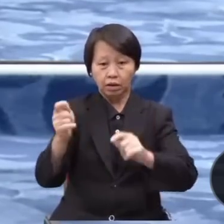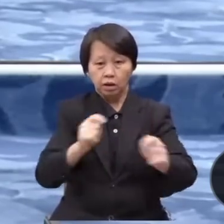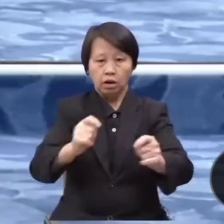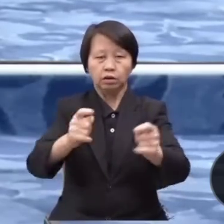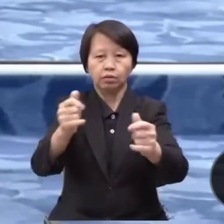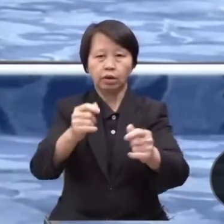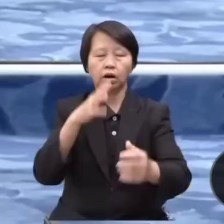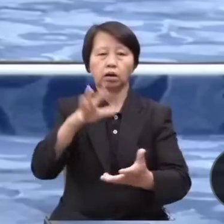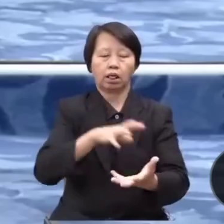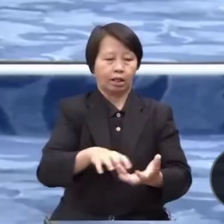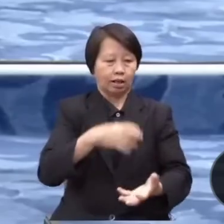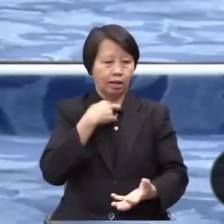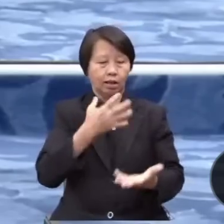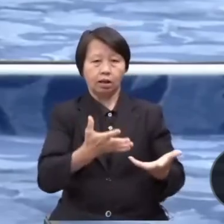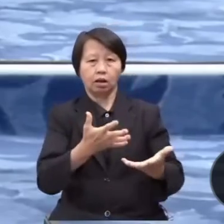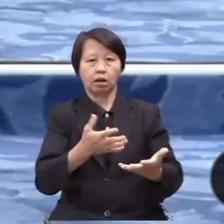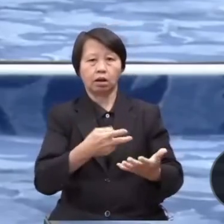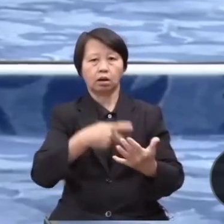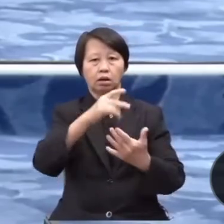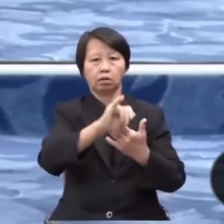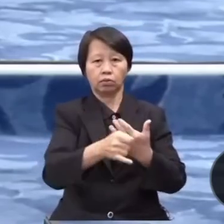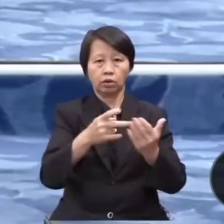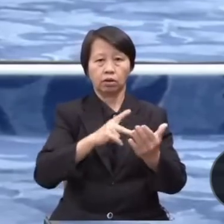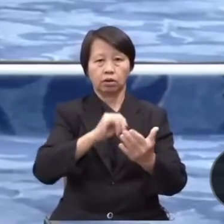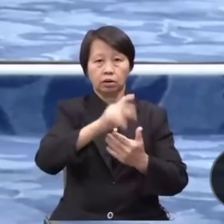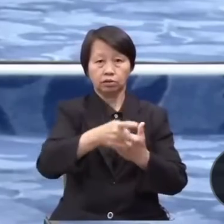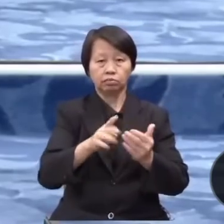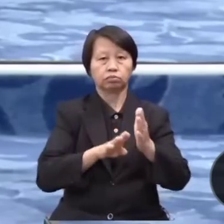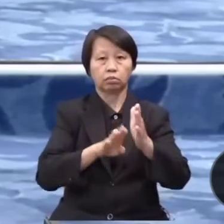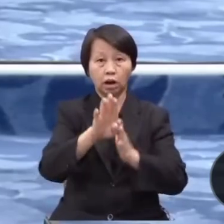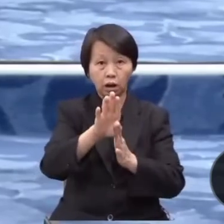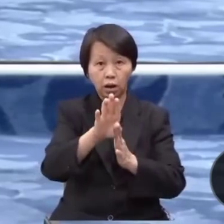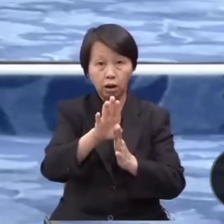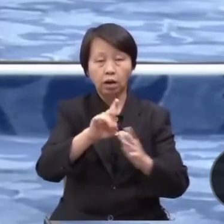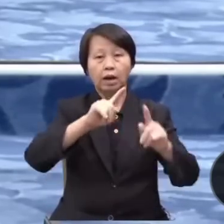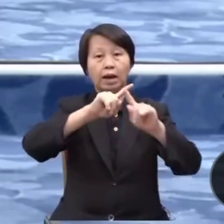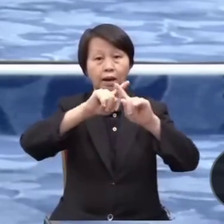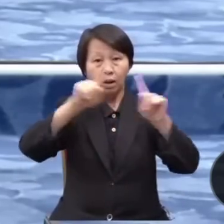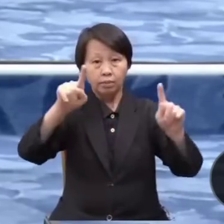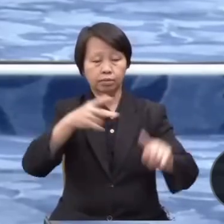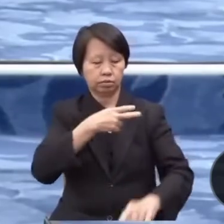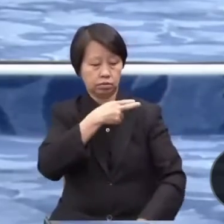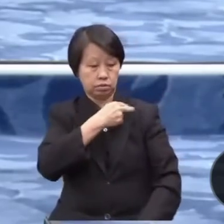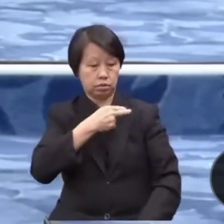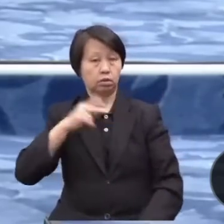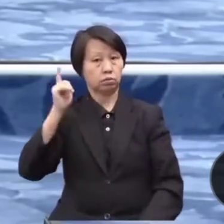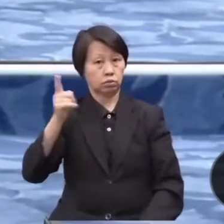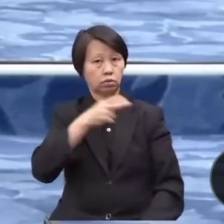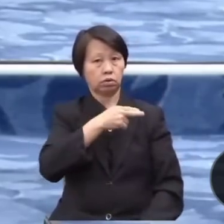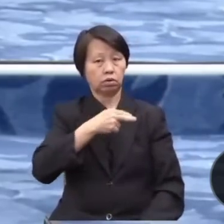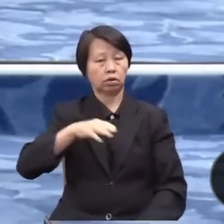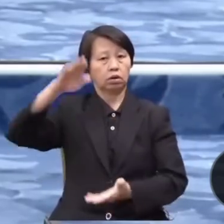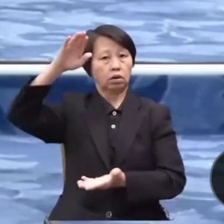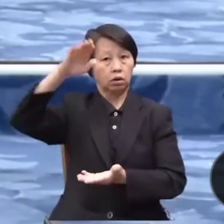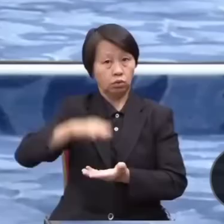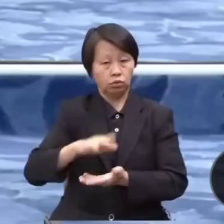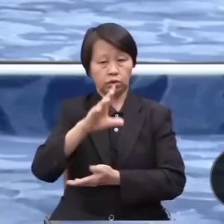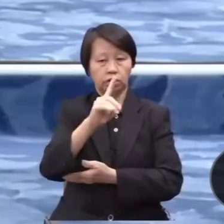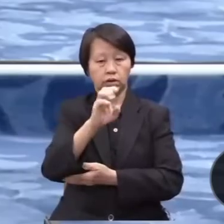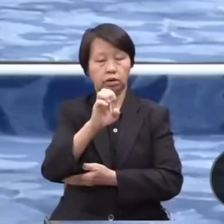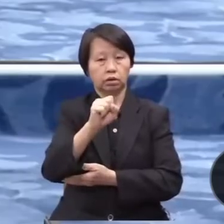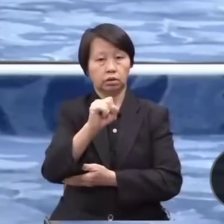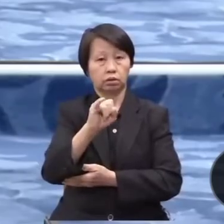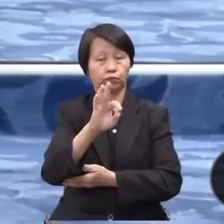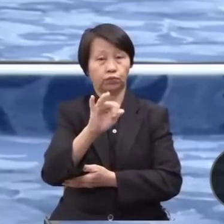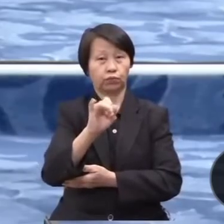yang akan menjejaskan projek-projek pembangunan. Tapi Indonesia mengurangkan defisit fiskal dengan